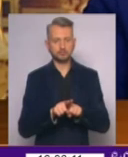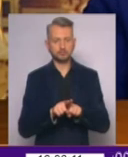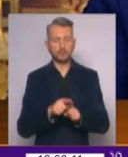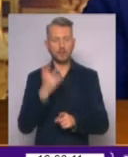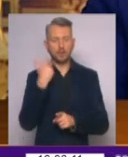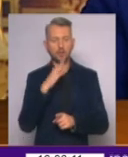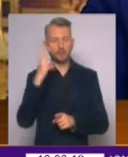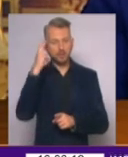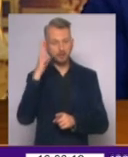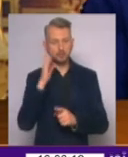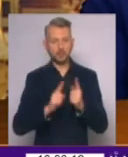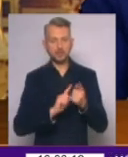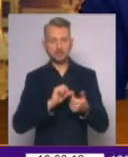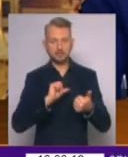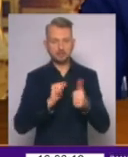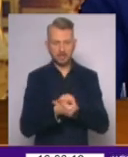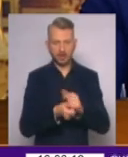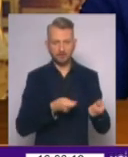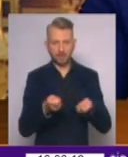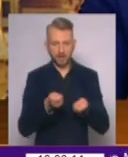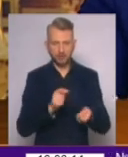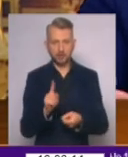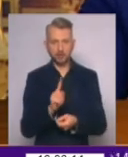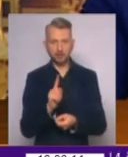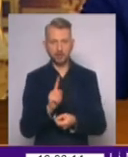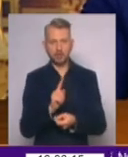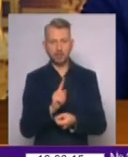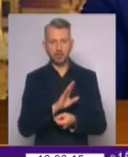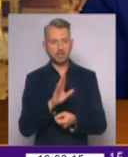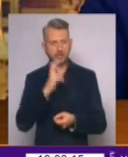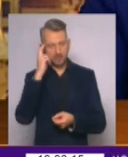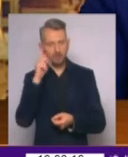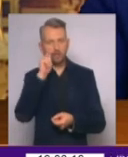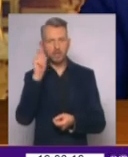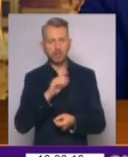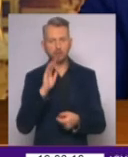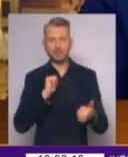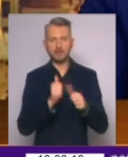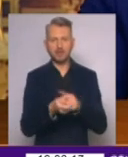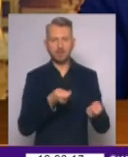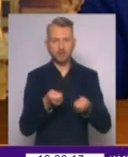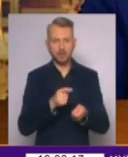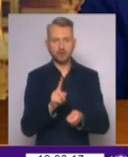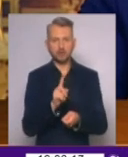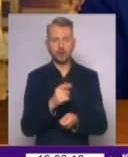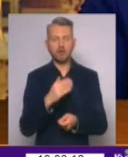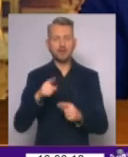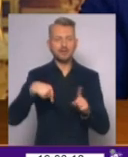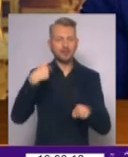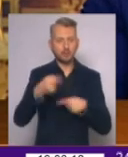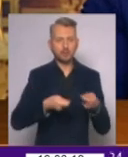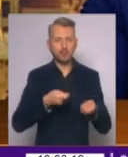коли в Києві відбудеться зміна влади, що все ж таки, не в Києві, в Україні відбудеться зміна влади, що все ж таки наступна